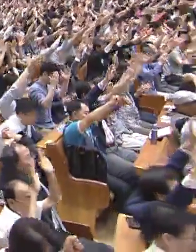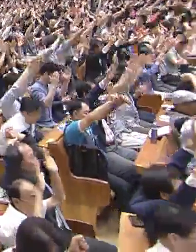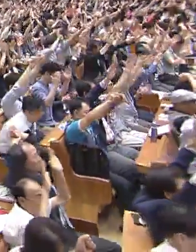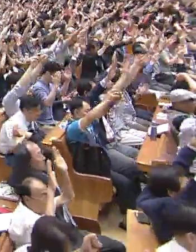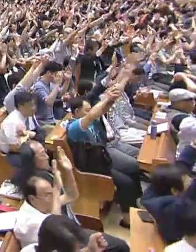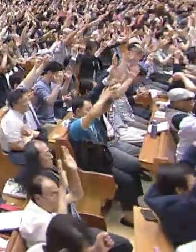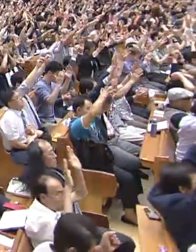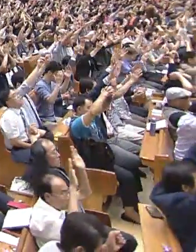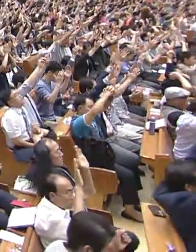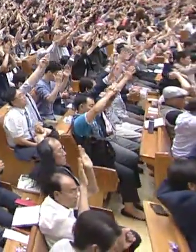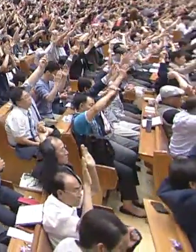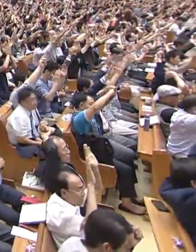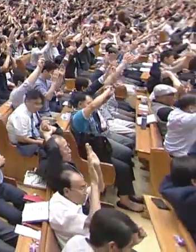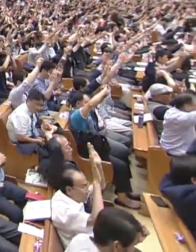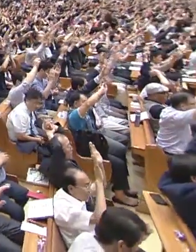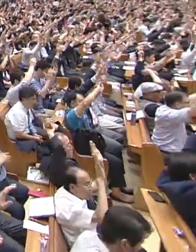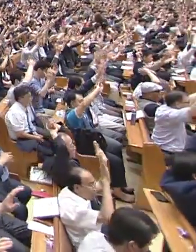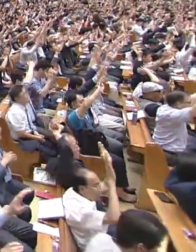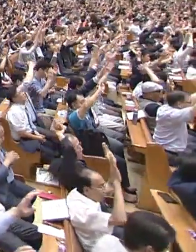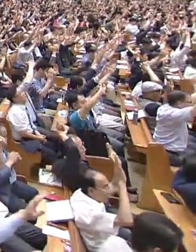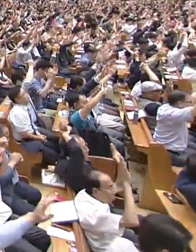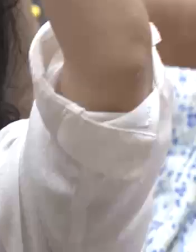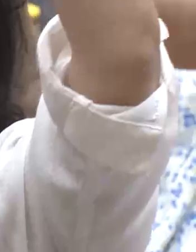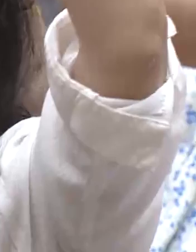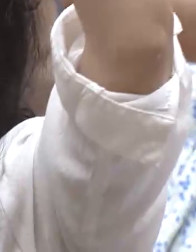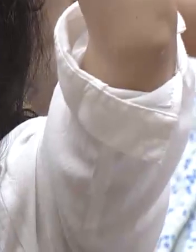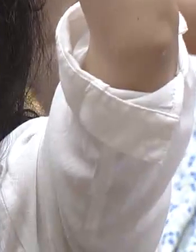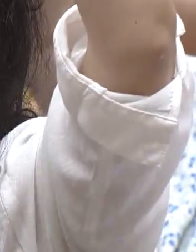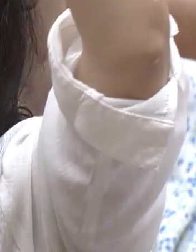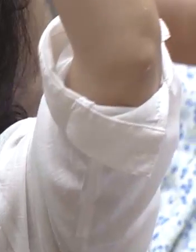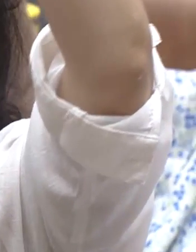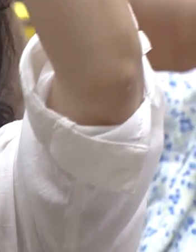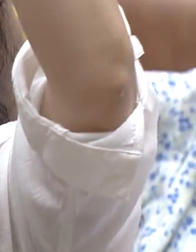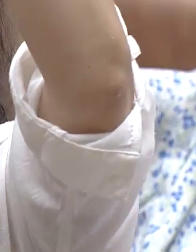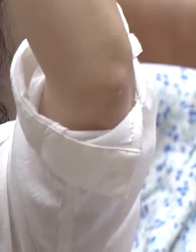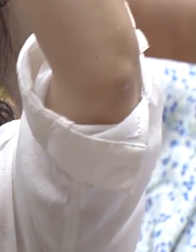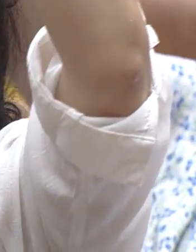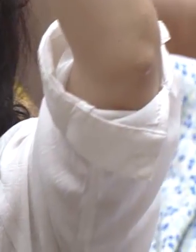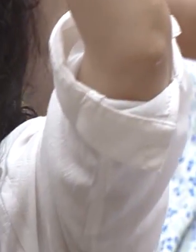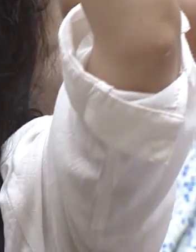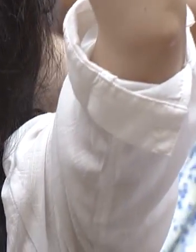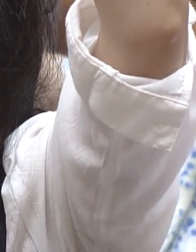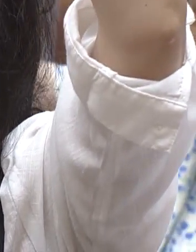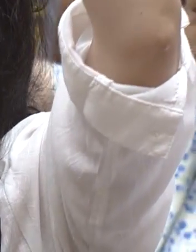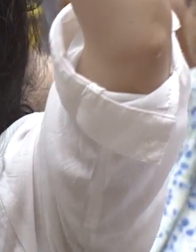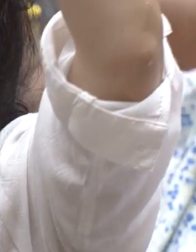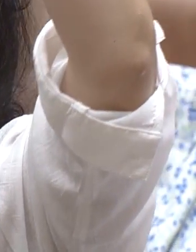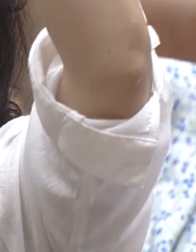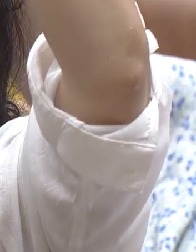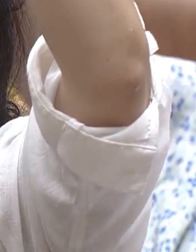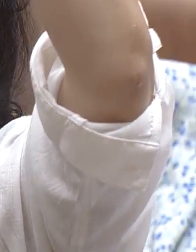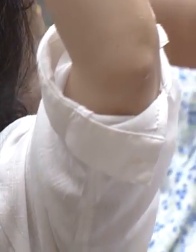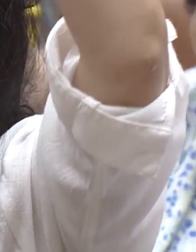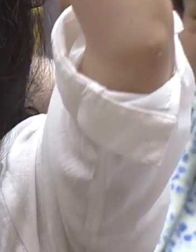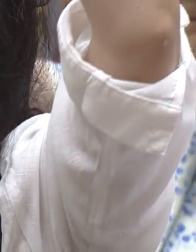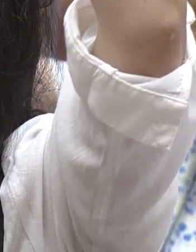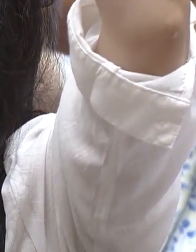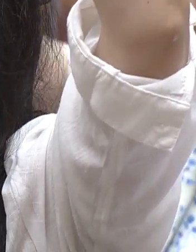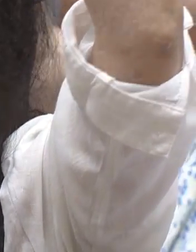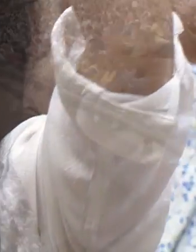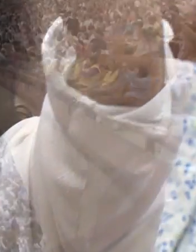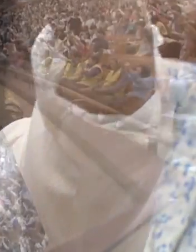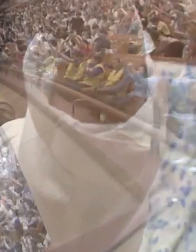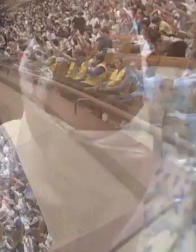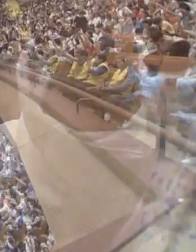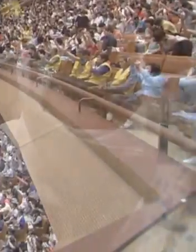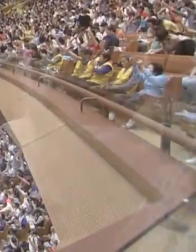주님 용서하여 주시옵소서. 내가 어떻게 구원받았는데 내가 어떻게 하여 주시옵소서. 내가 어떻게 예수의